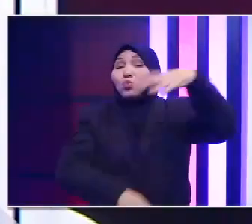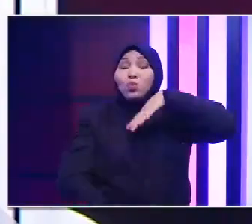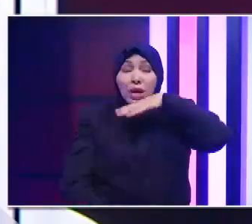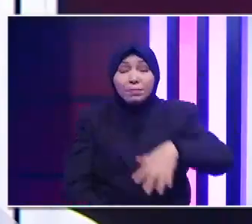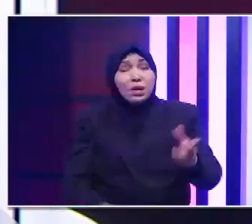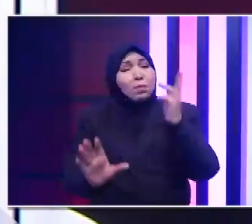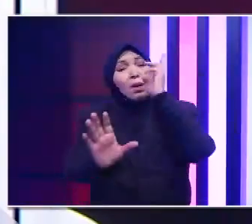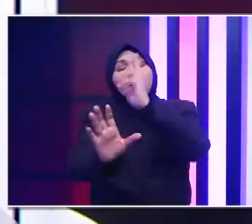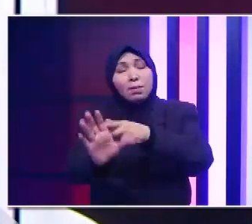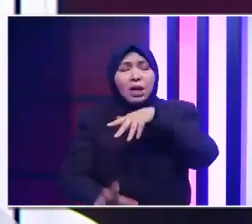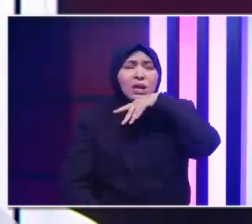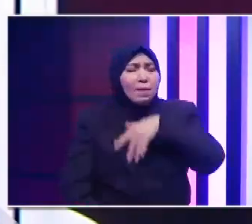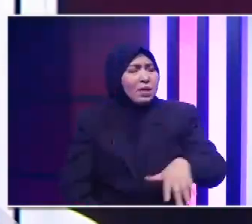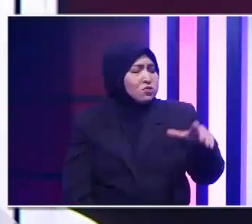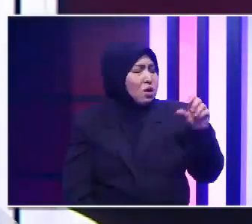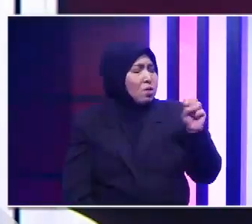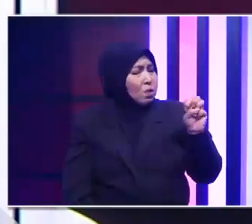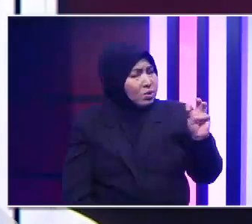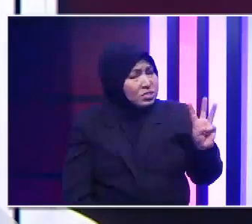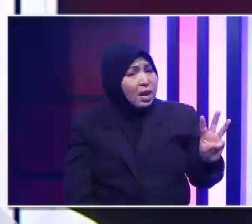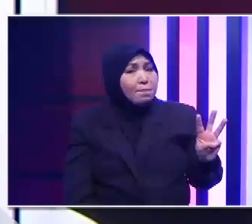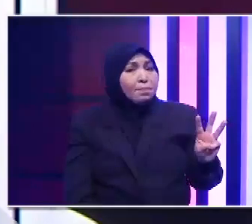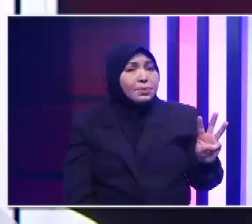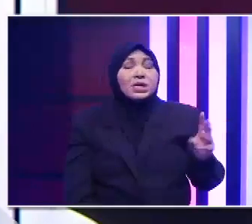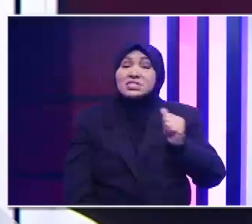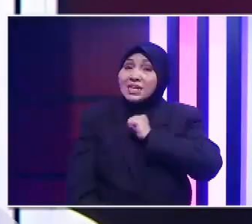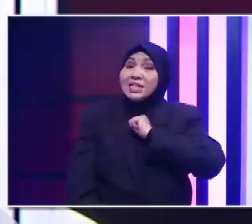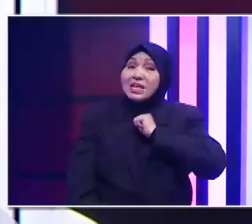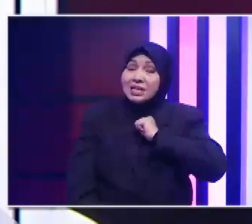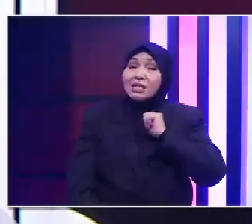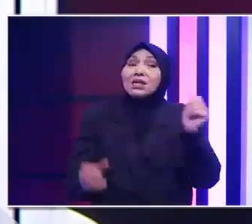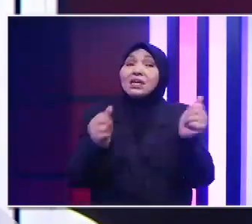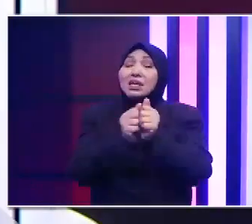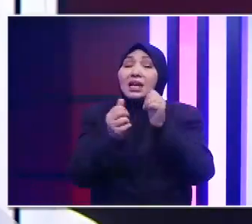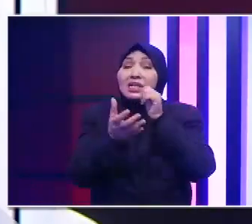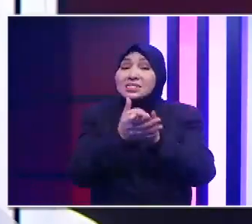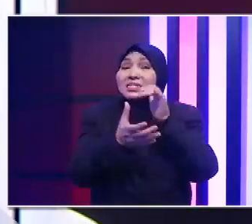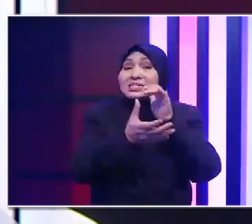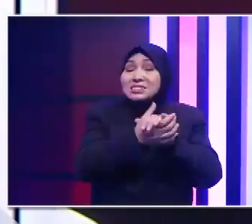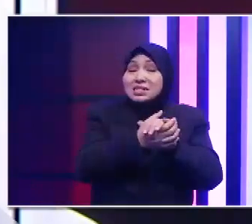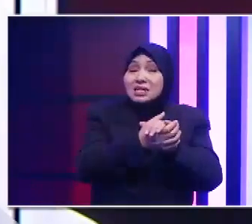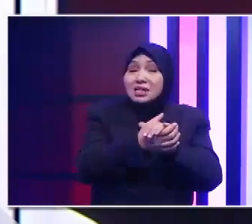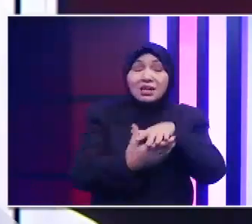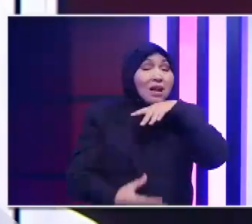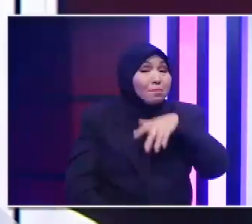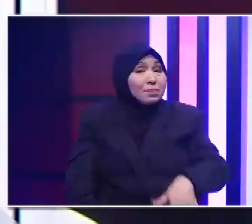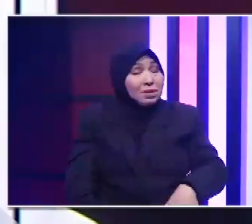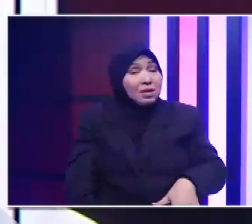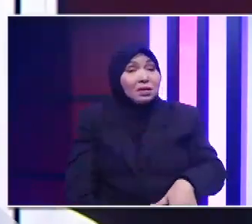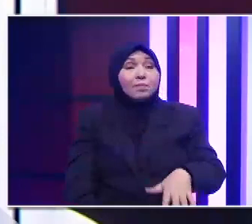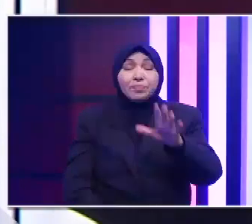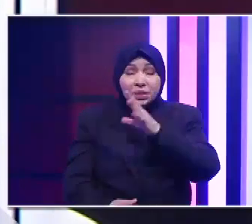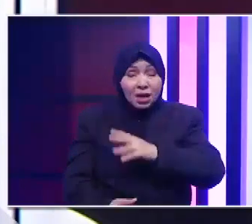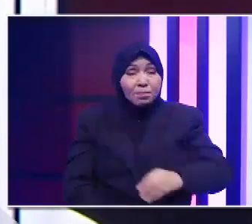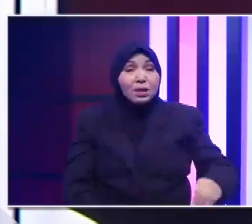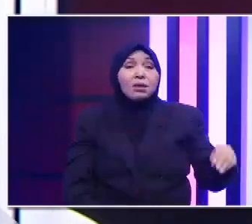melibatkan Nabi Shallallahu Alaihi Wasallam sendiri dengan istri-istri bagi the Sholawat Al asyribah